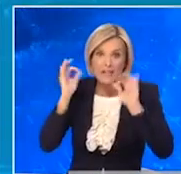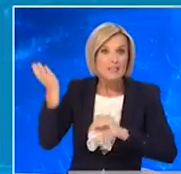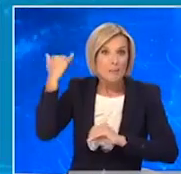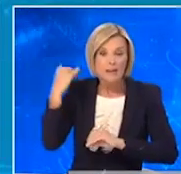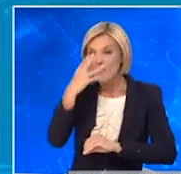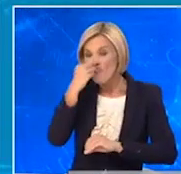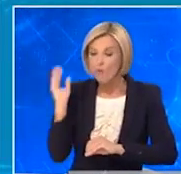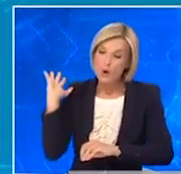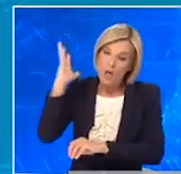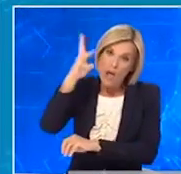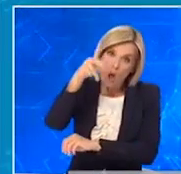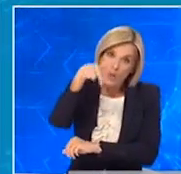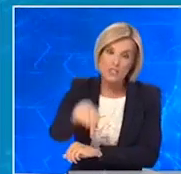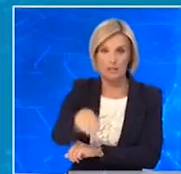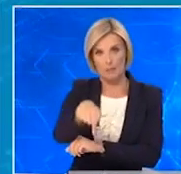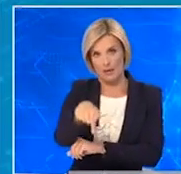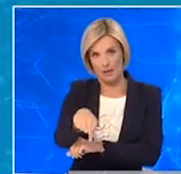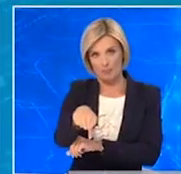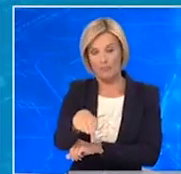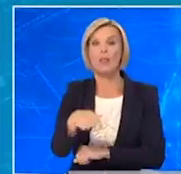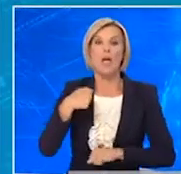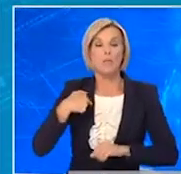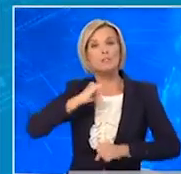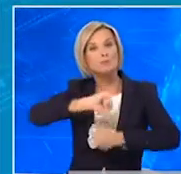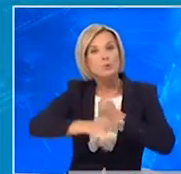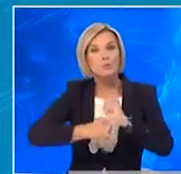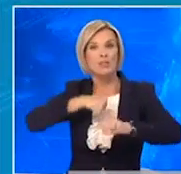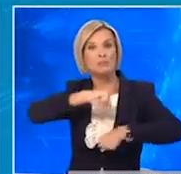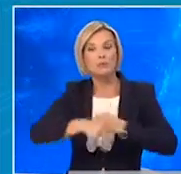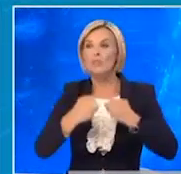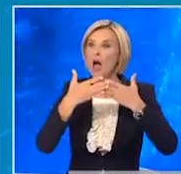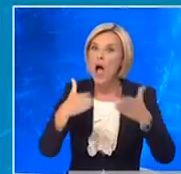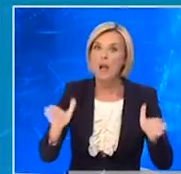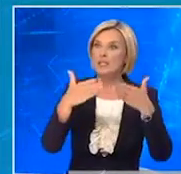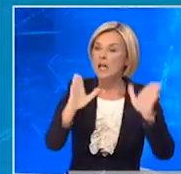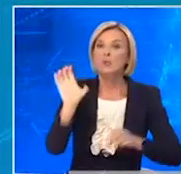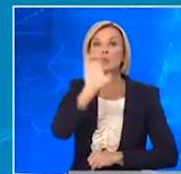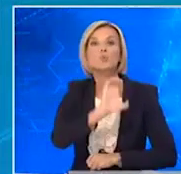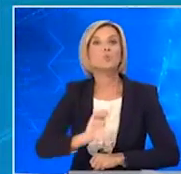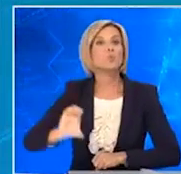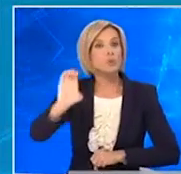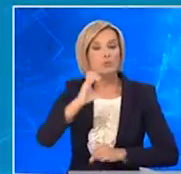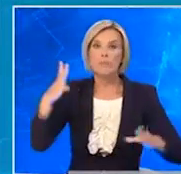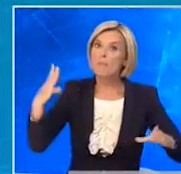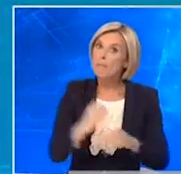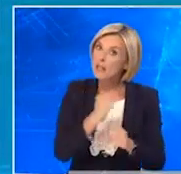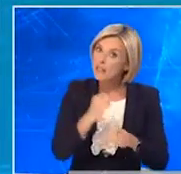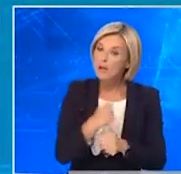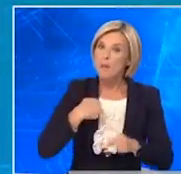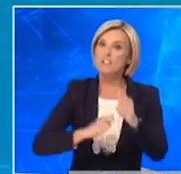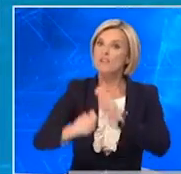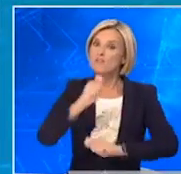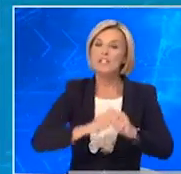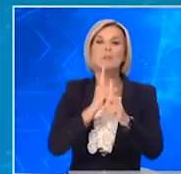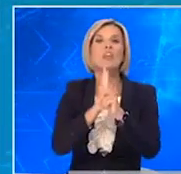πανδημίας. Για να διασφαλίσουμε ότι το άνοιγμα του τουρισμού δεν θα θέσει σε κίνδυνο όσα έχουμε πετύχει, έχουμε δημιουργήσει, όπως ξέρετε, έναν ειδικό